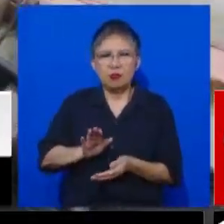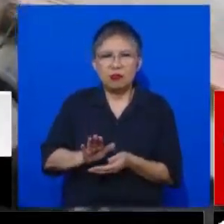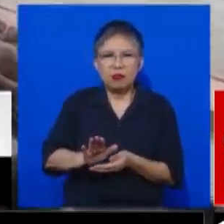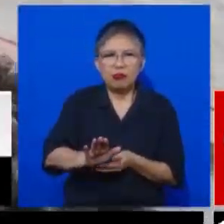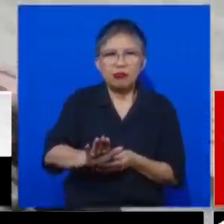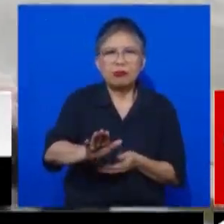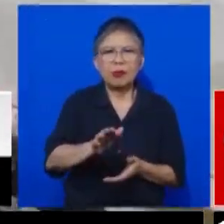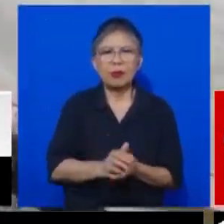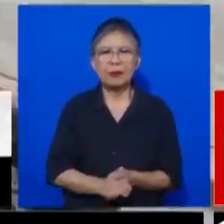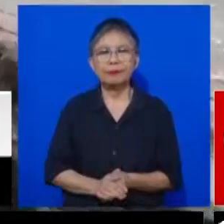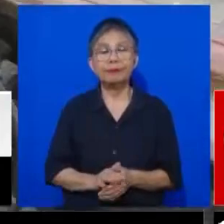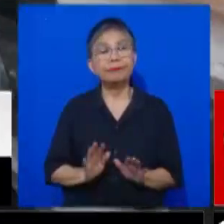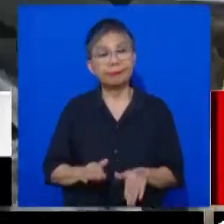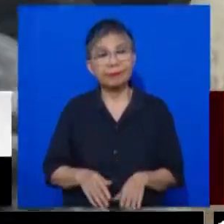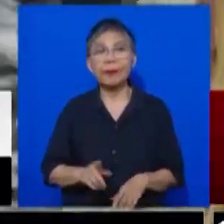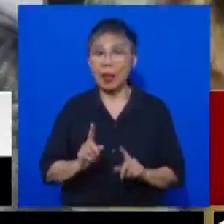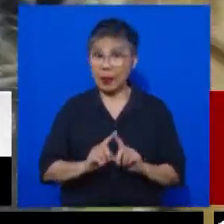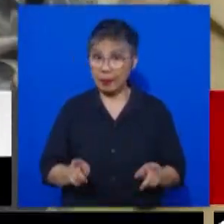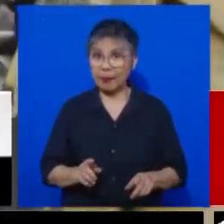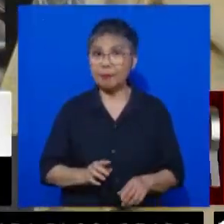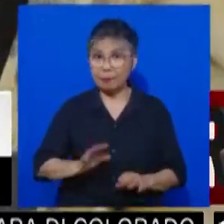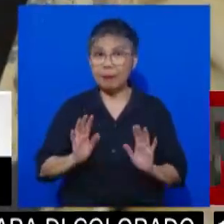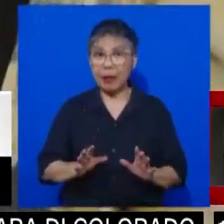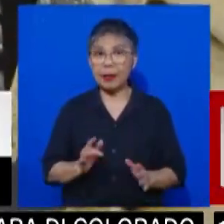memiliki pelanggan setia.